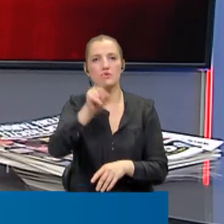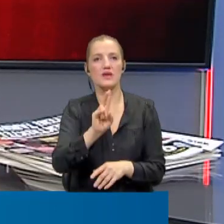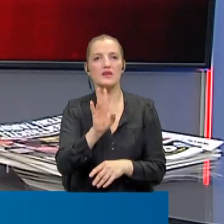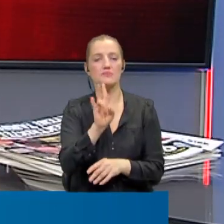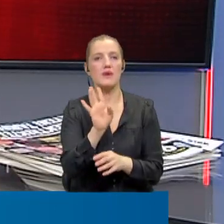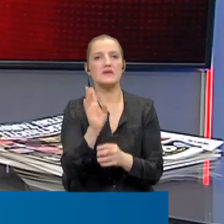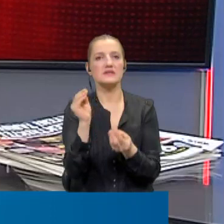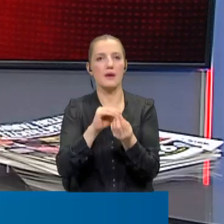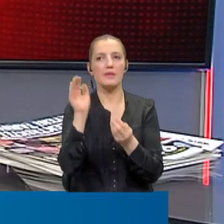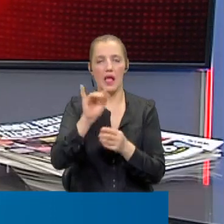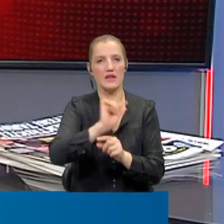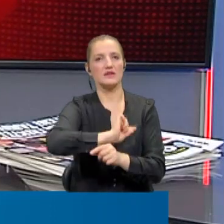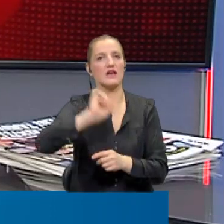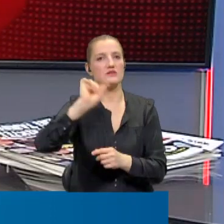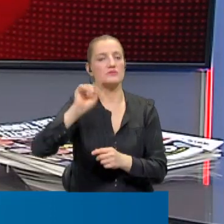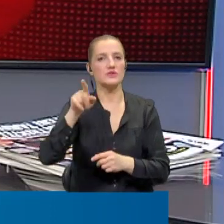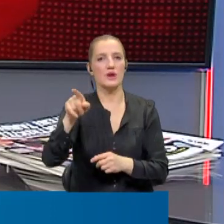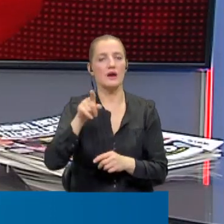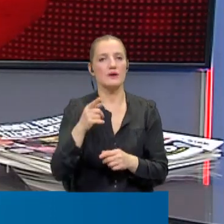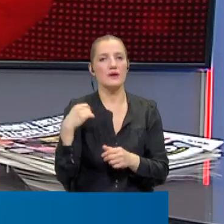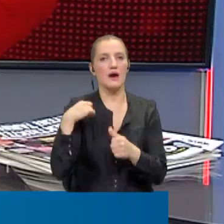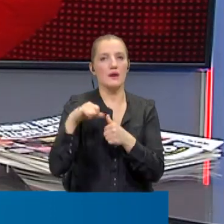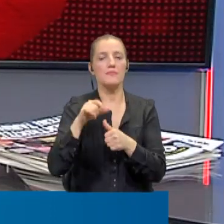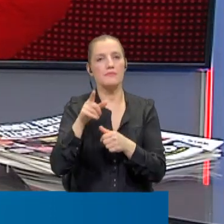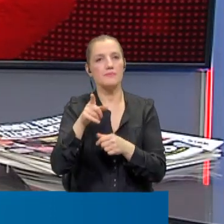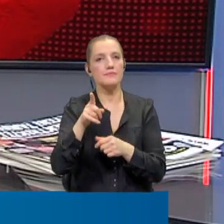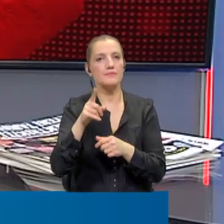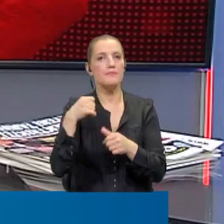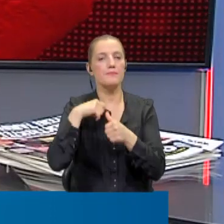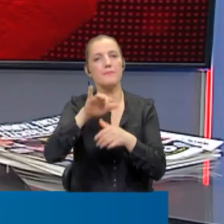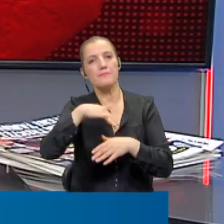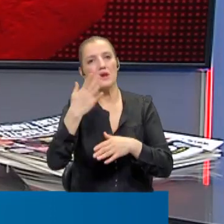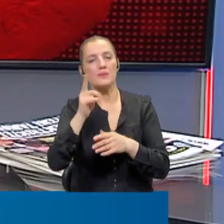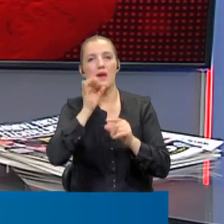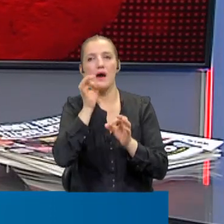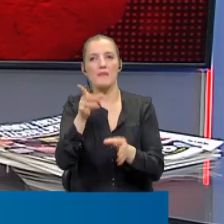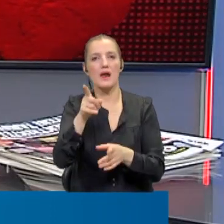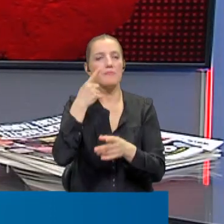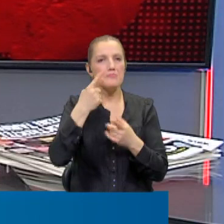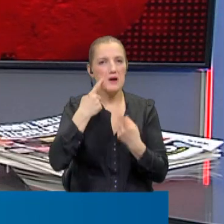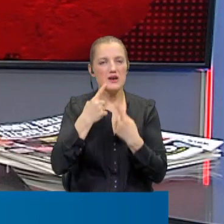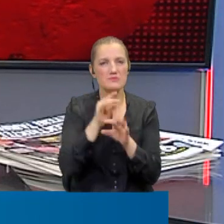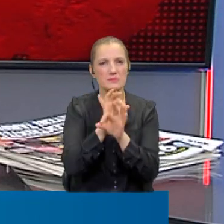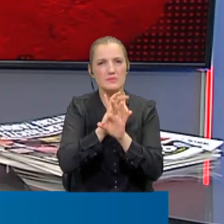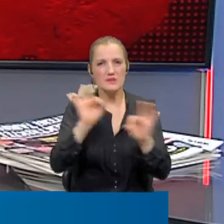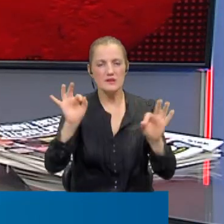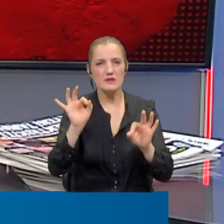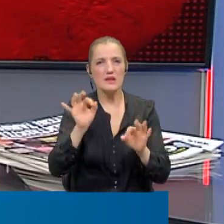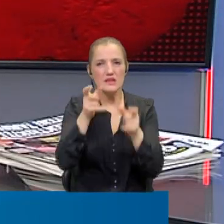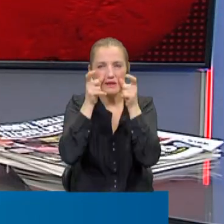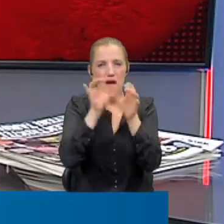geldiği haberleştirilmesi schway yine bir başka haber bakımsızlık ve dikkatsizlik faciaya neden